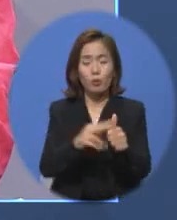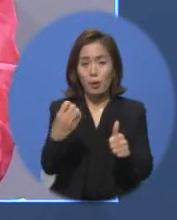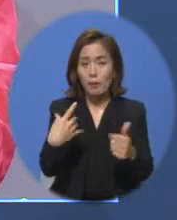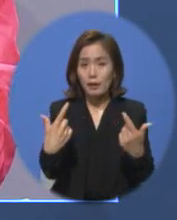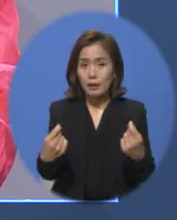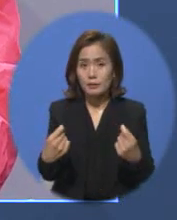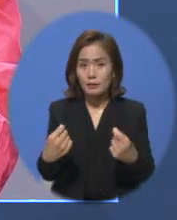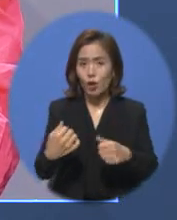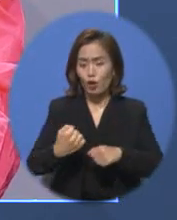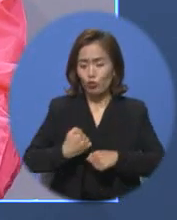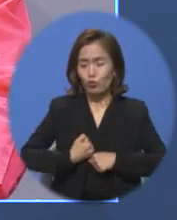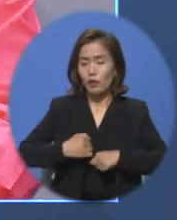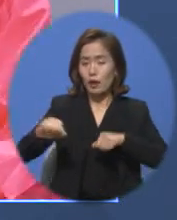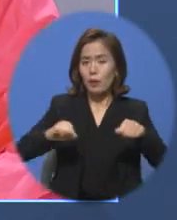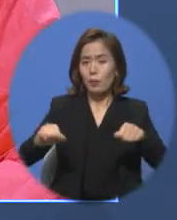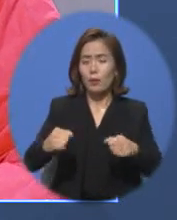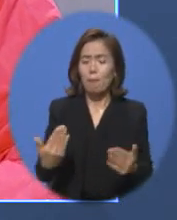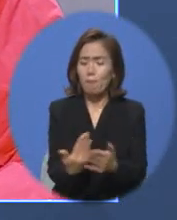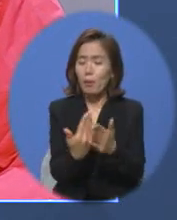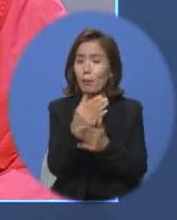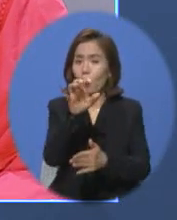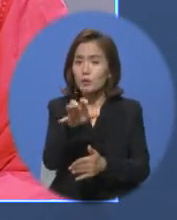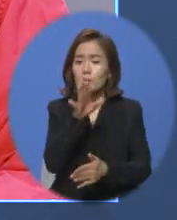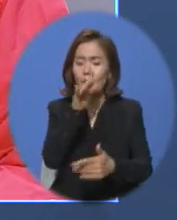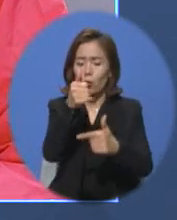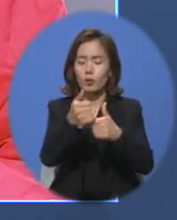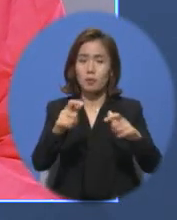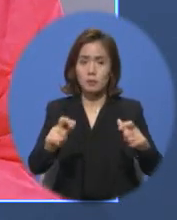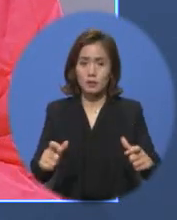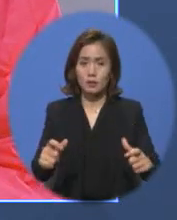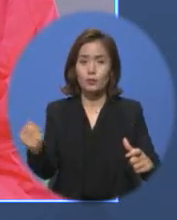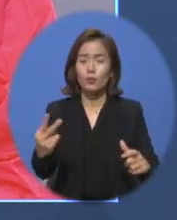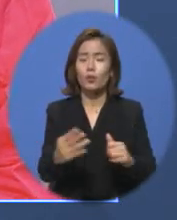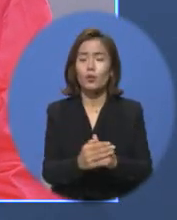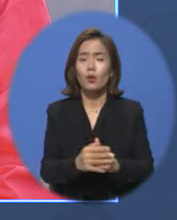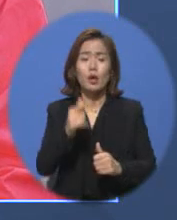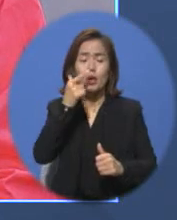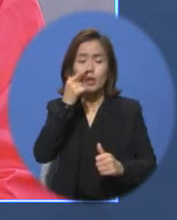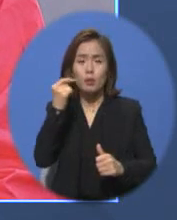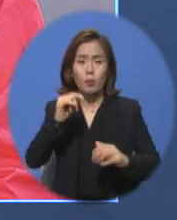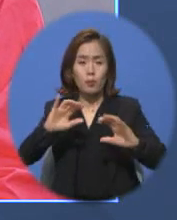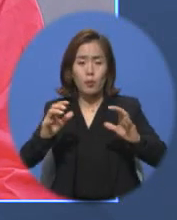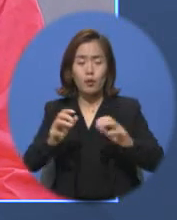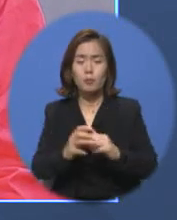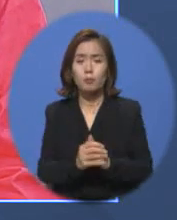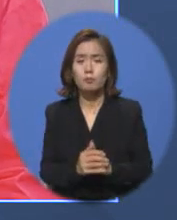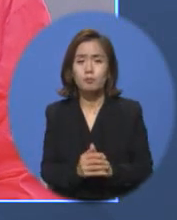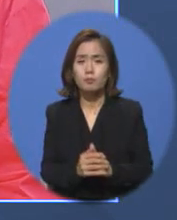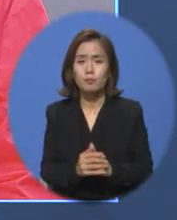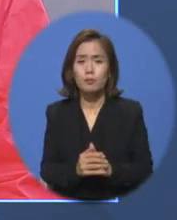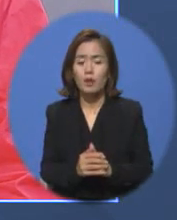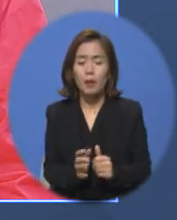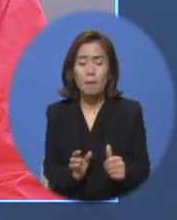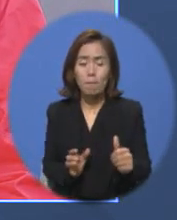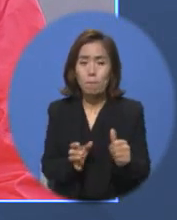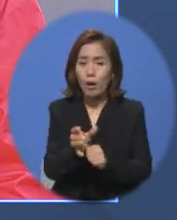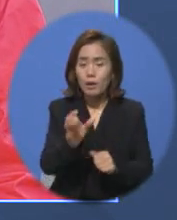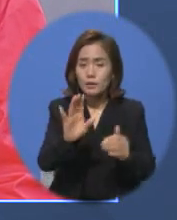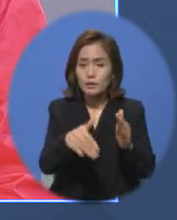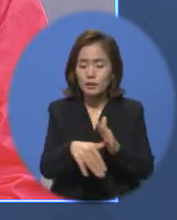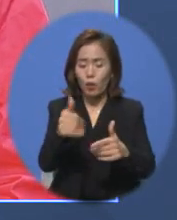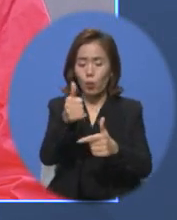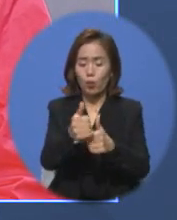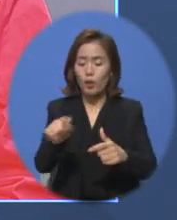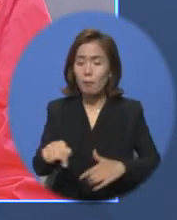,호남은 의로운군대의활동이매우 활발했던곳입니다.일본 제국주의자들이침략했을때에도,조국을